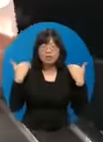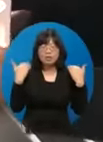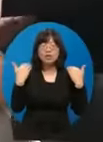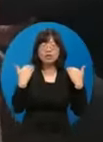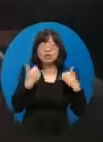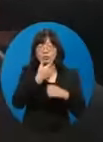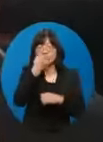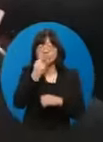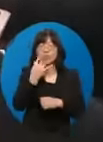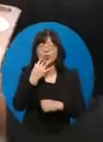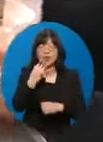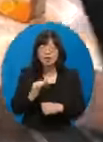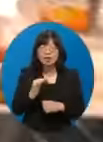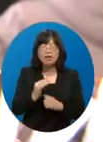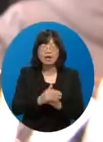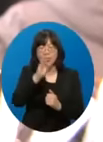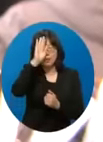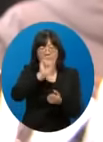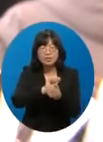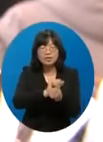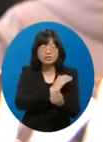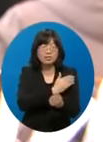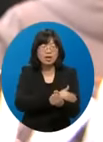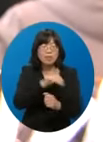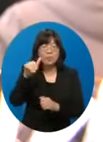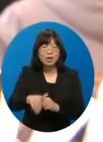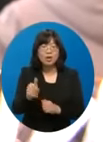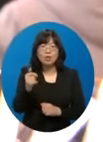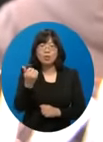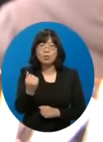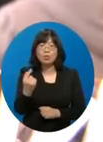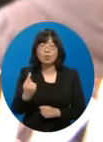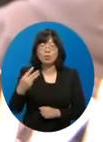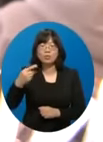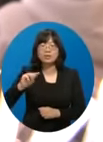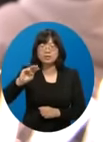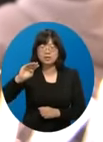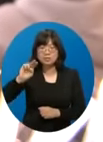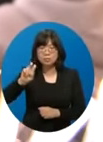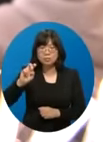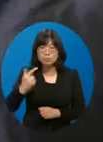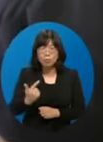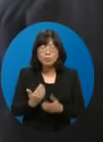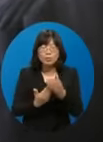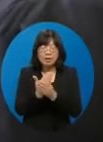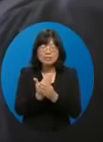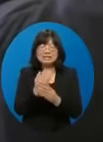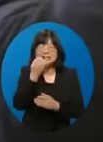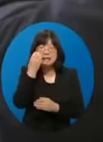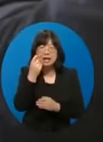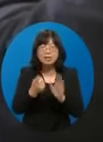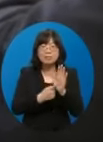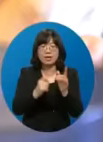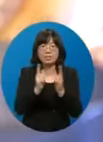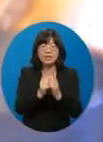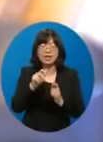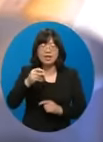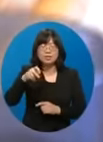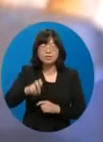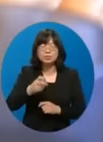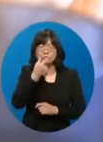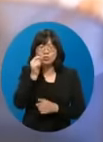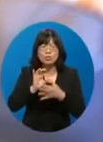부지는 물론 면역력 저하와 호르몬 분비 이상 등을 초래할 수 있다는 겁니다 더욱이 칼슘 부족이